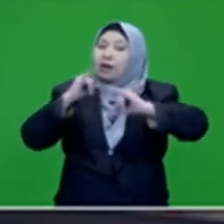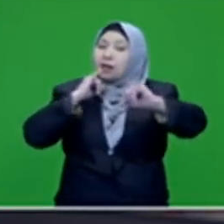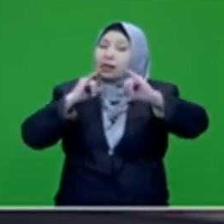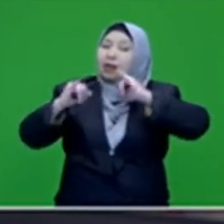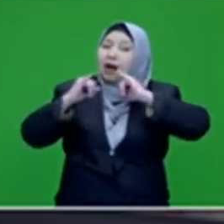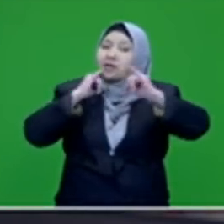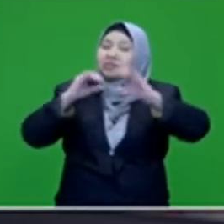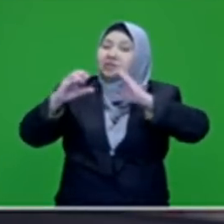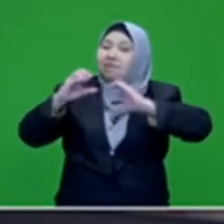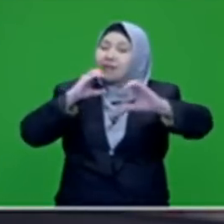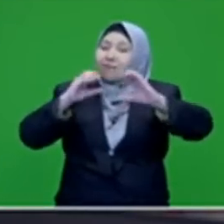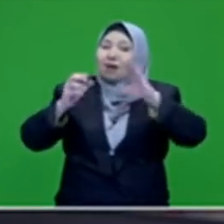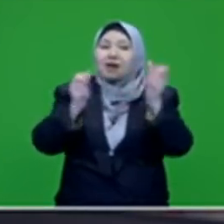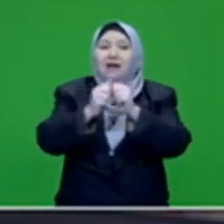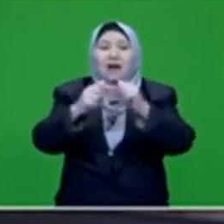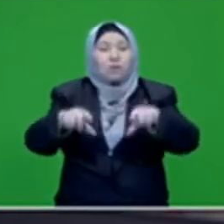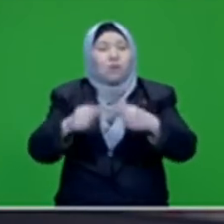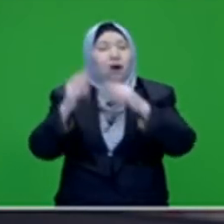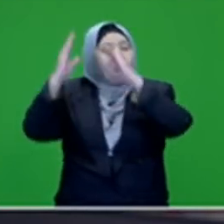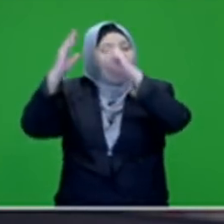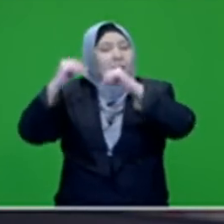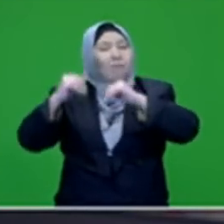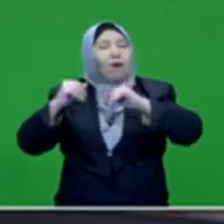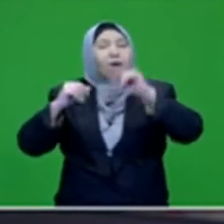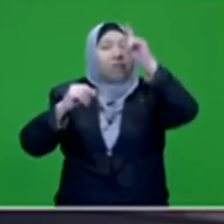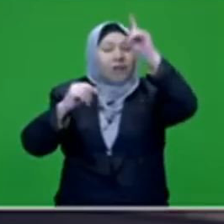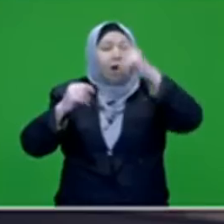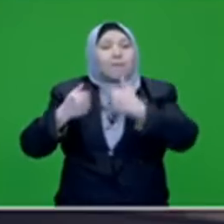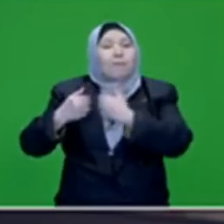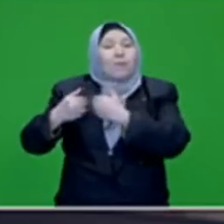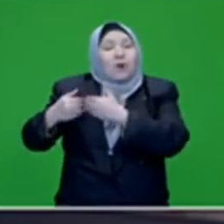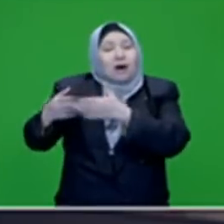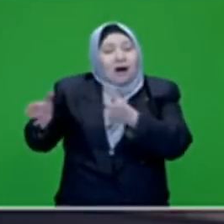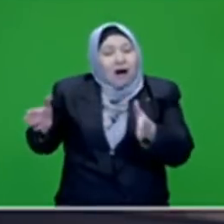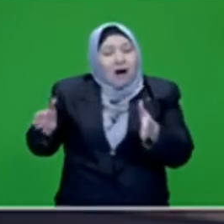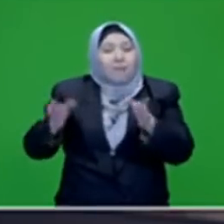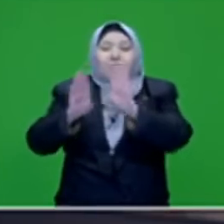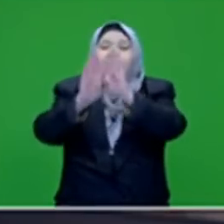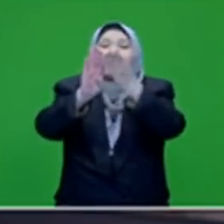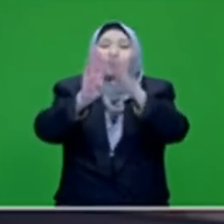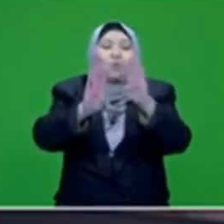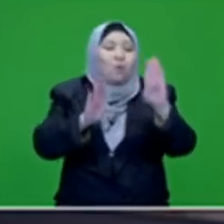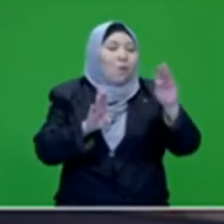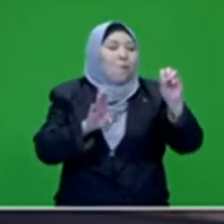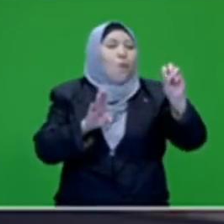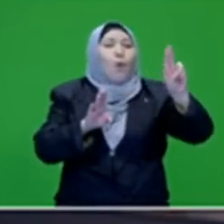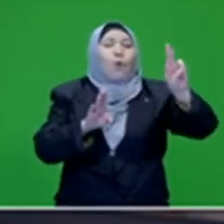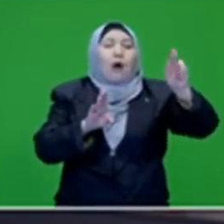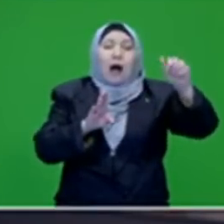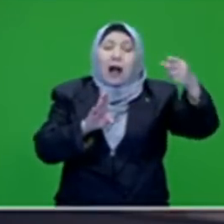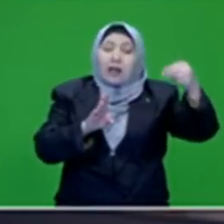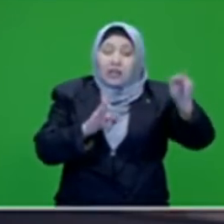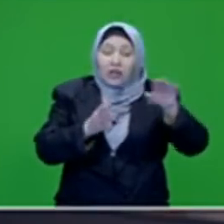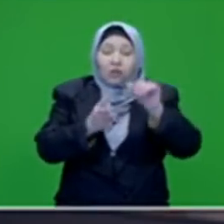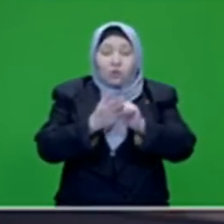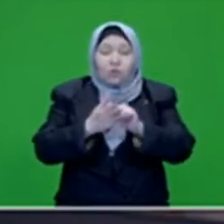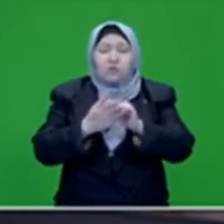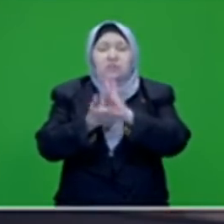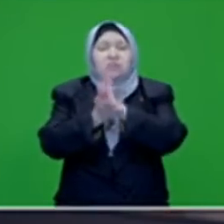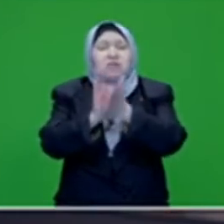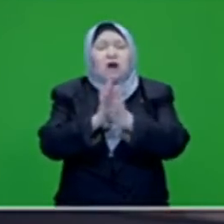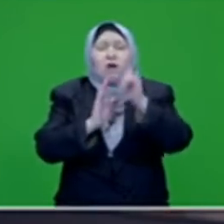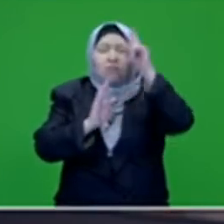Quran dan moga-moga Allah bukakan pintu burhan itu ya, sehinggakan Allah pelihara kita